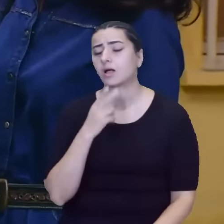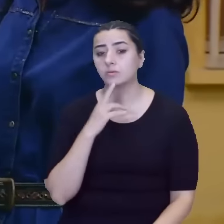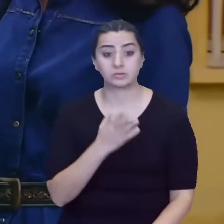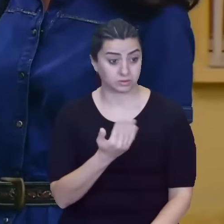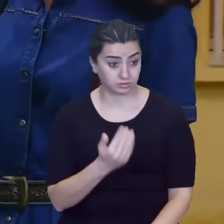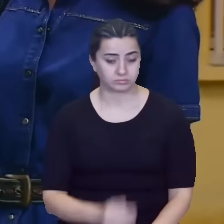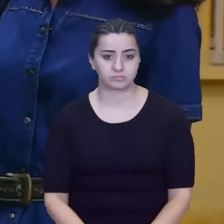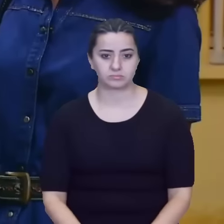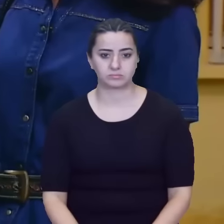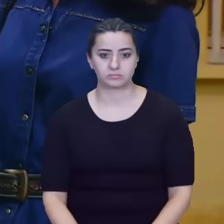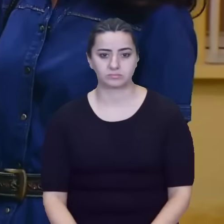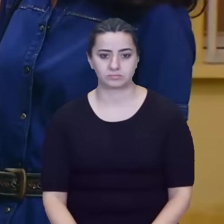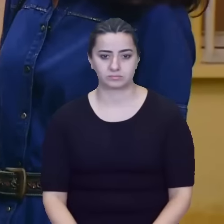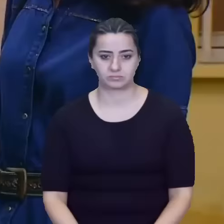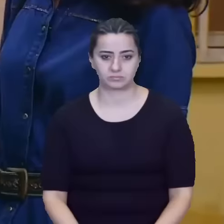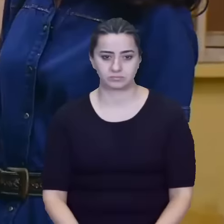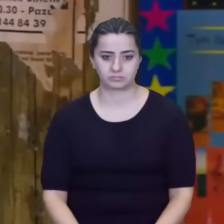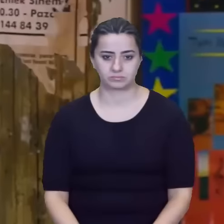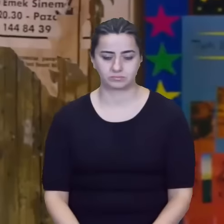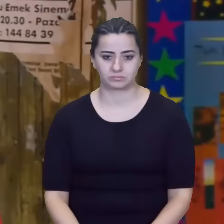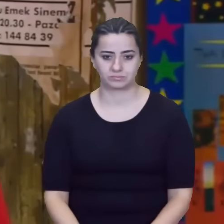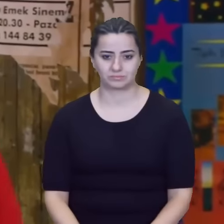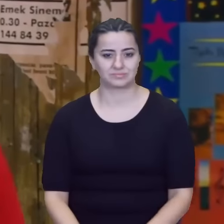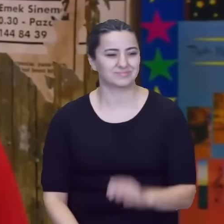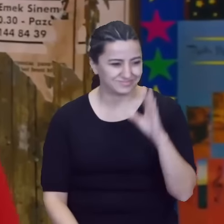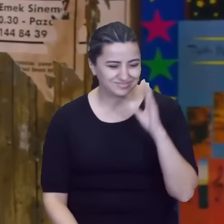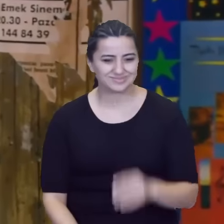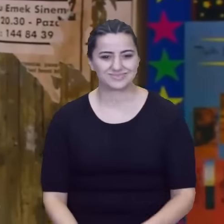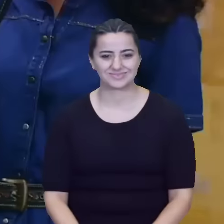yapma. Getir buraya, getiririm. Getir buraya. Getir. Abla. Merhaba.